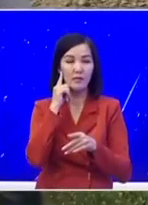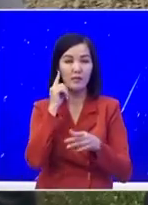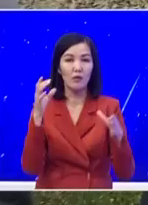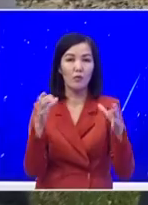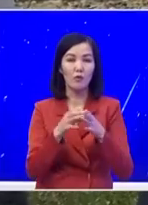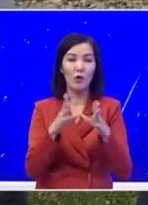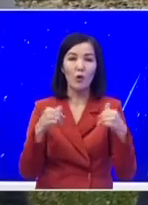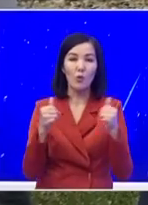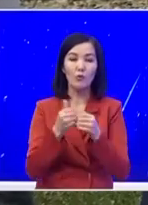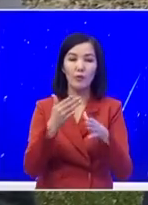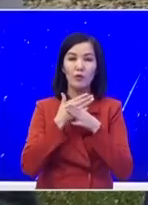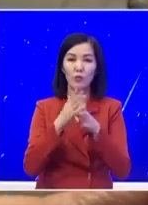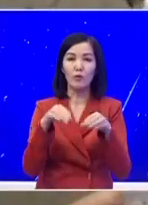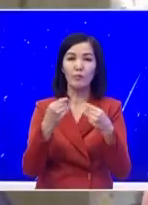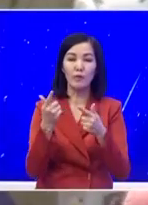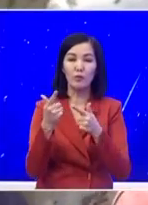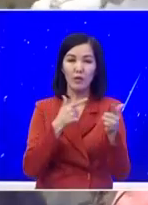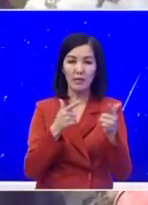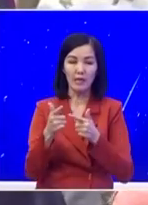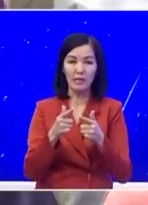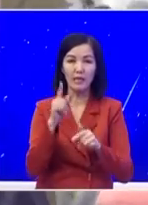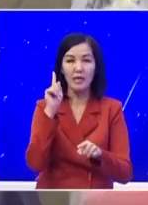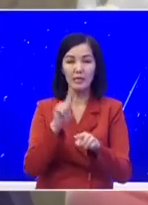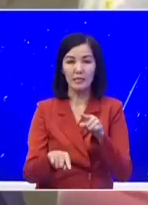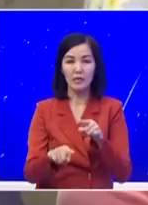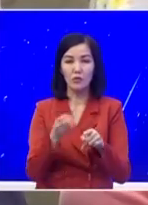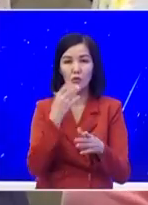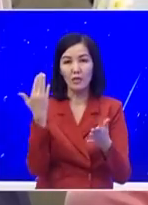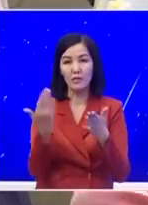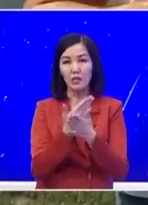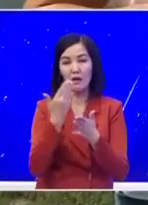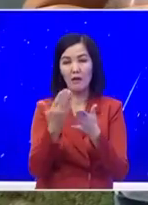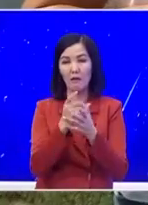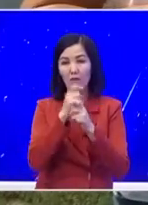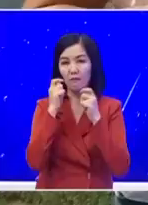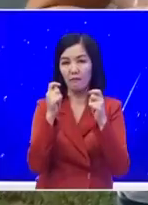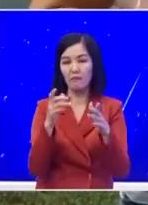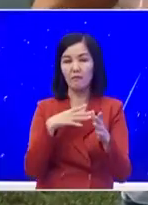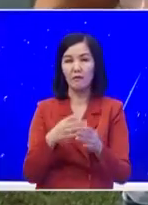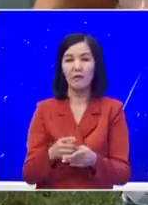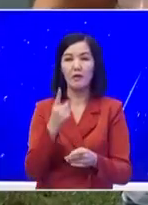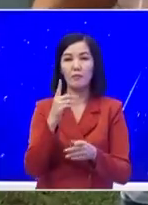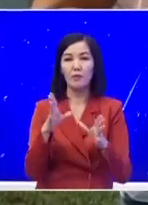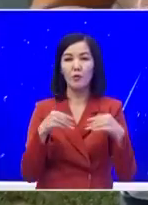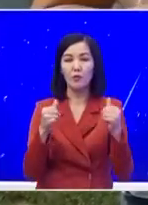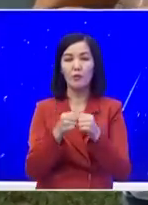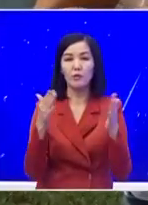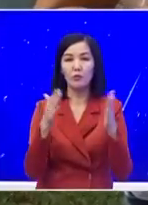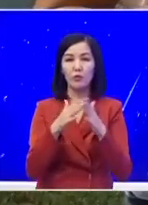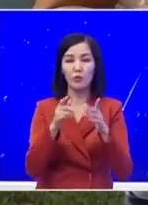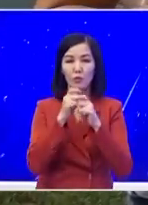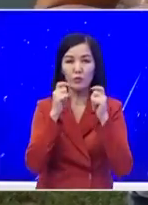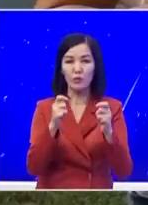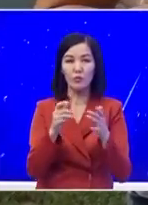бұл отбасына қол ұшын созды. Аз уақыттың ішінде Ақжолтай хабарымен жетті. Бір отбасын баспанамен қамтамасыз етудің өзінен